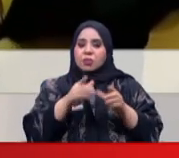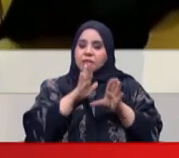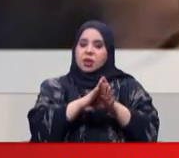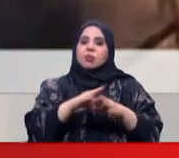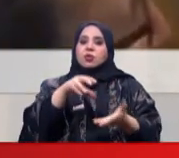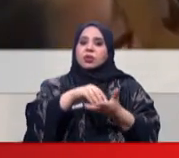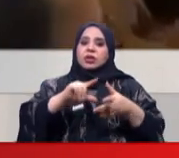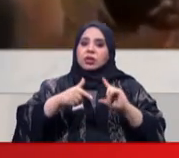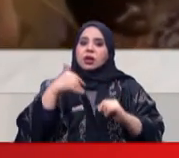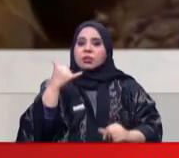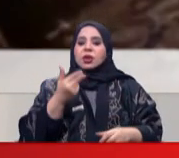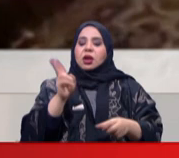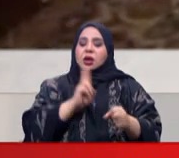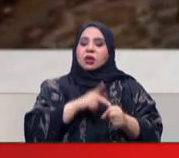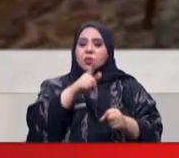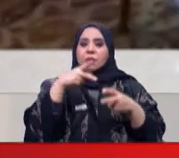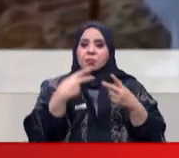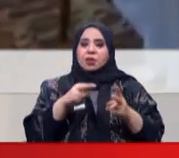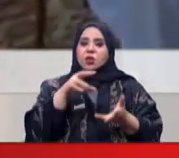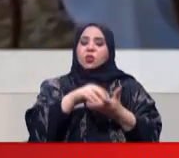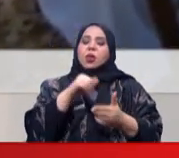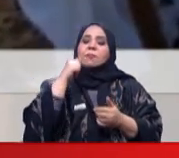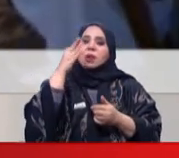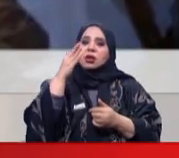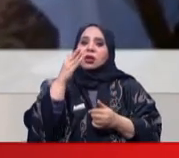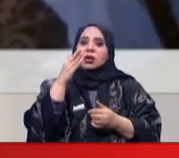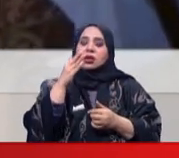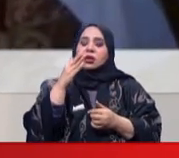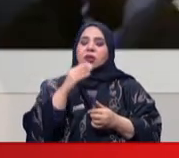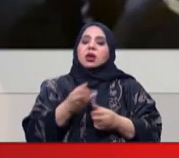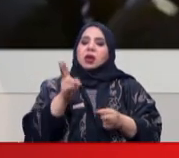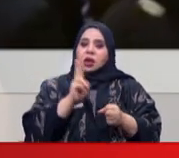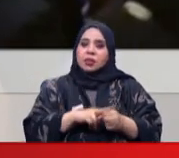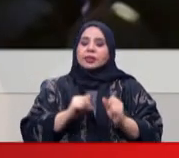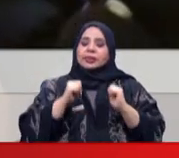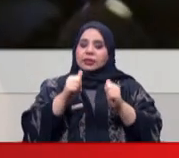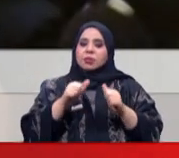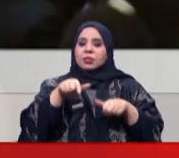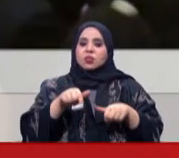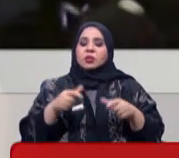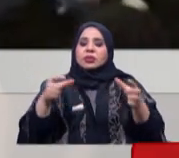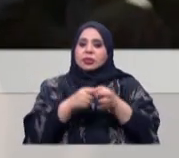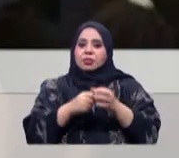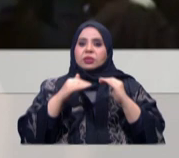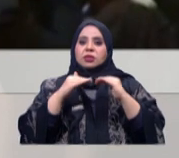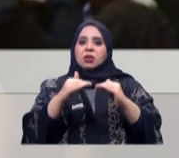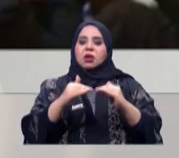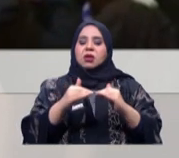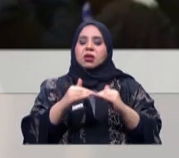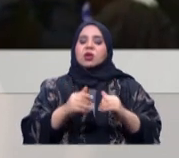خليجية وعربية، استغل حتى دوره الدبلوماسي ودوره الإعلامي في السعي في إقلاق الاستقرار، وكذلك في